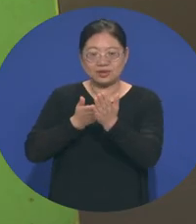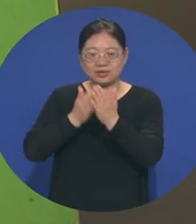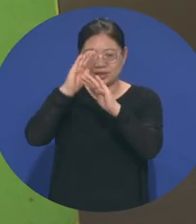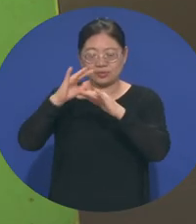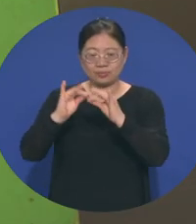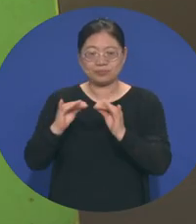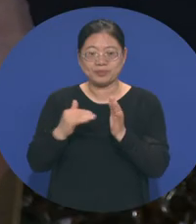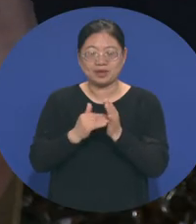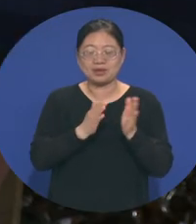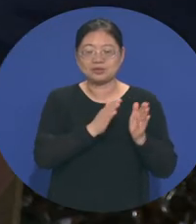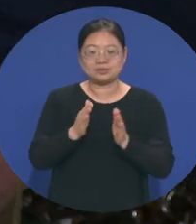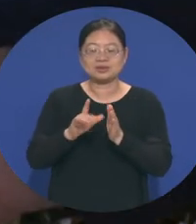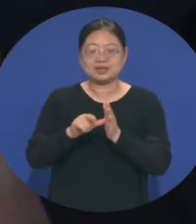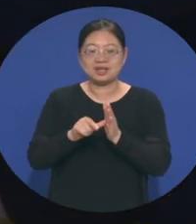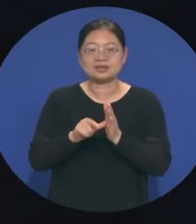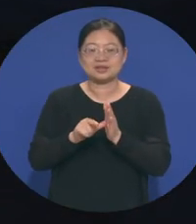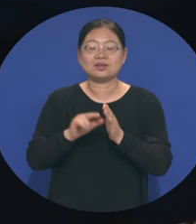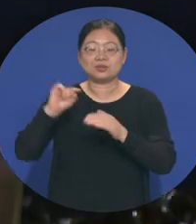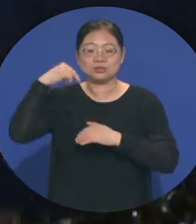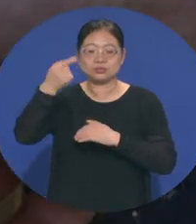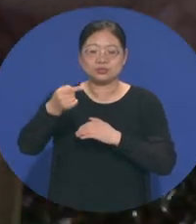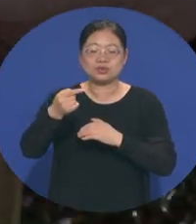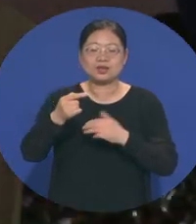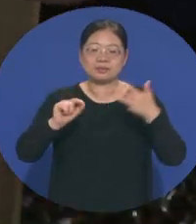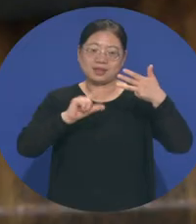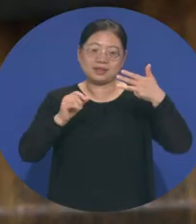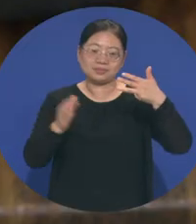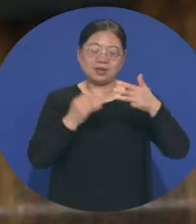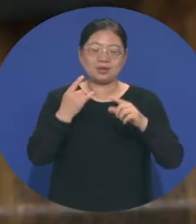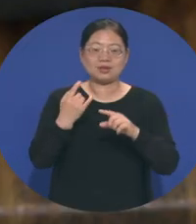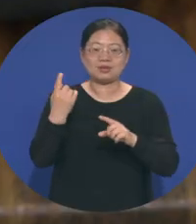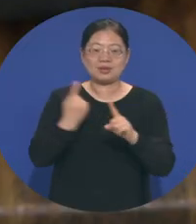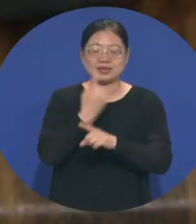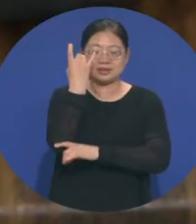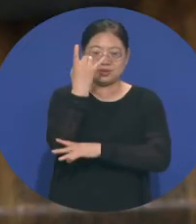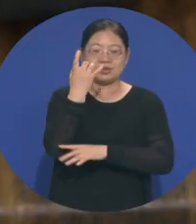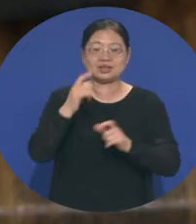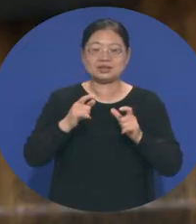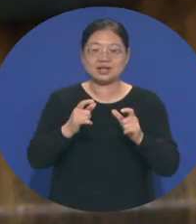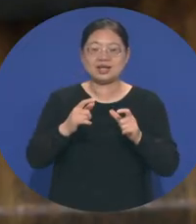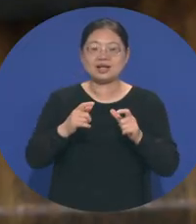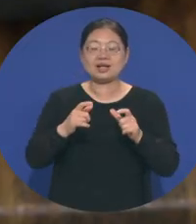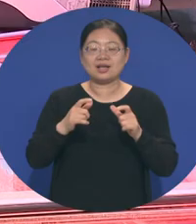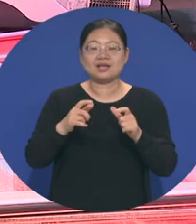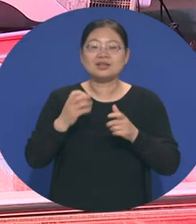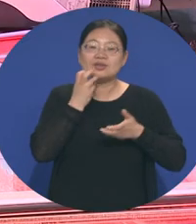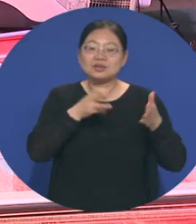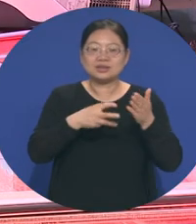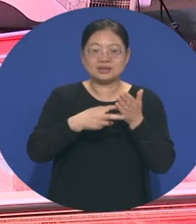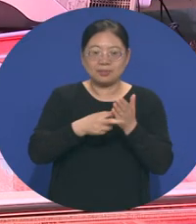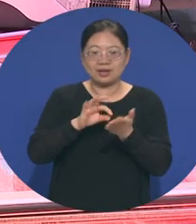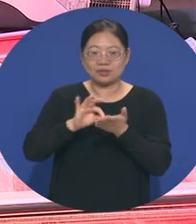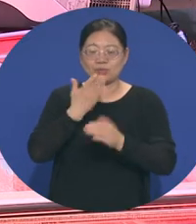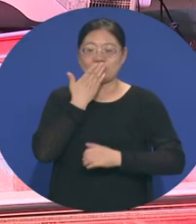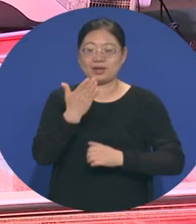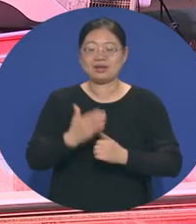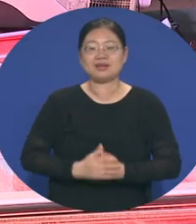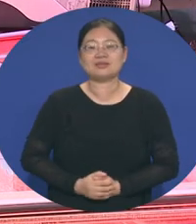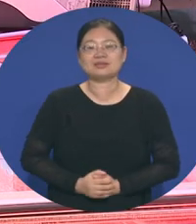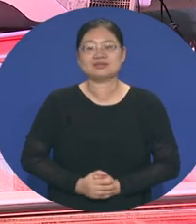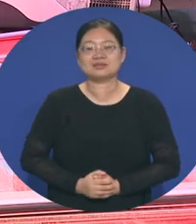의결했다고 밝혔으며 준비 기간을 거쳐 이르면 8월부터 바뀐 기준에 따라 경기 지역 화폐를 사용할 수 있게 될 전망입니다.